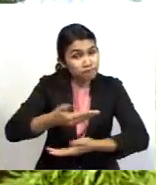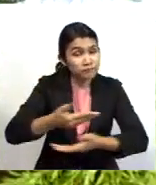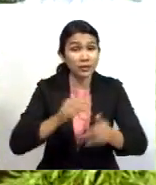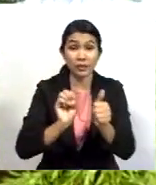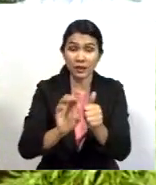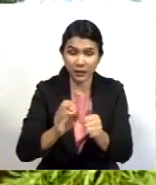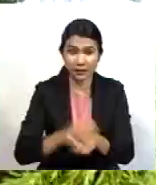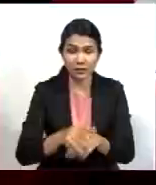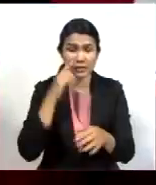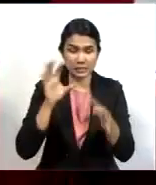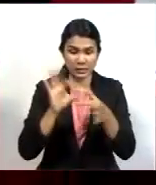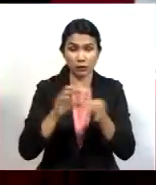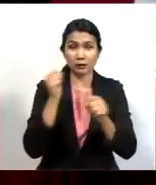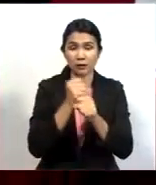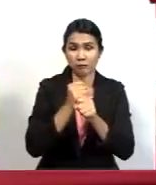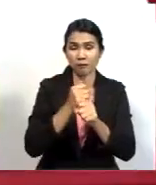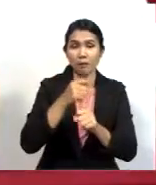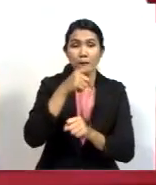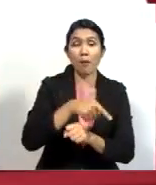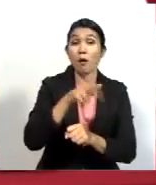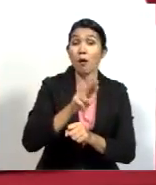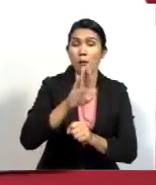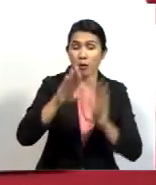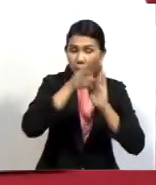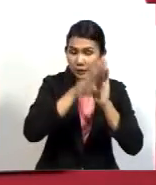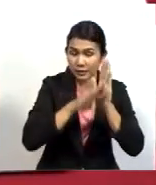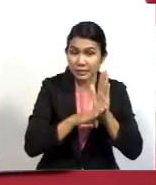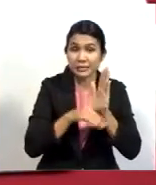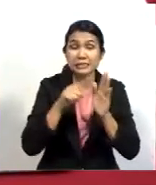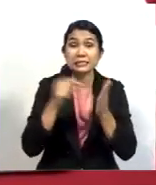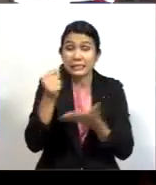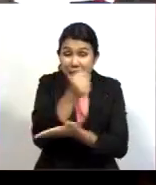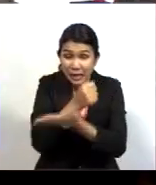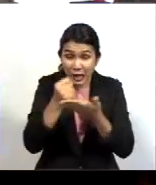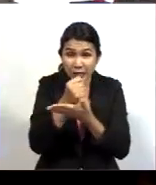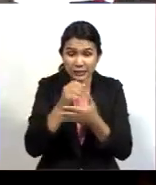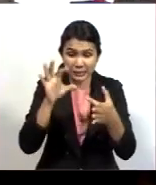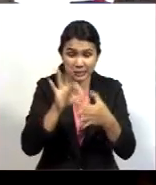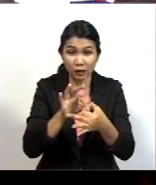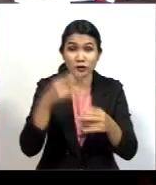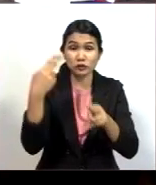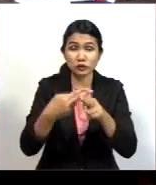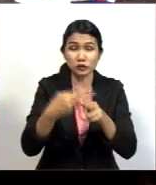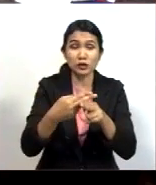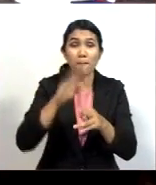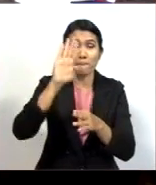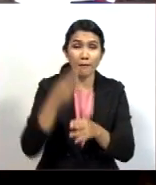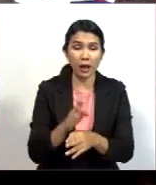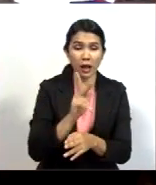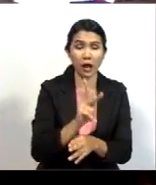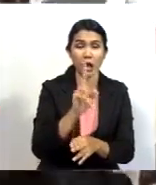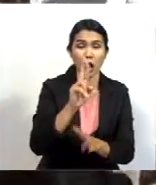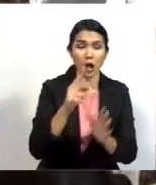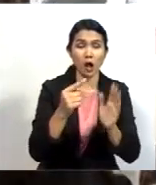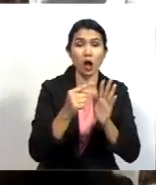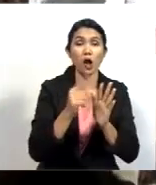นะในการจัดทำร่างพระราชบัญญัติยาเสพติดให้โทษเพื่อถอดพืชกระท่อมครับออกจากบัญชียาเสพติดประเภท5ที่โ